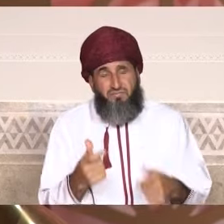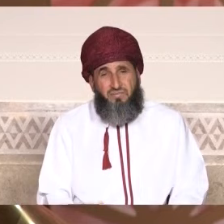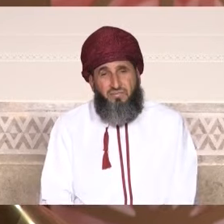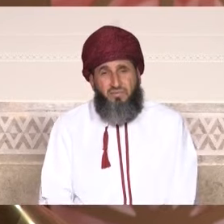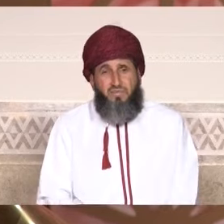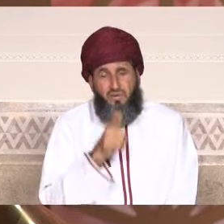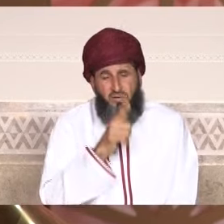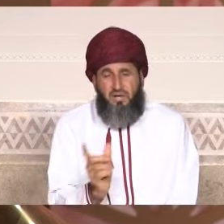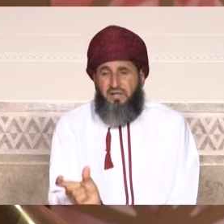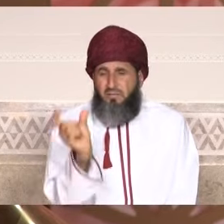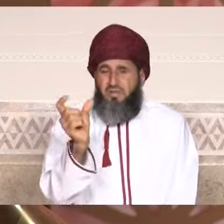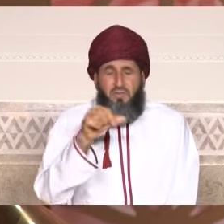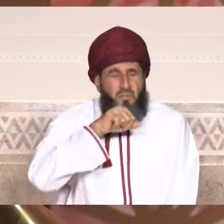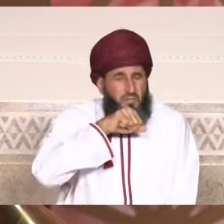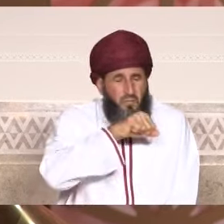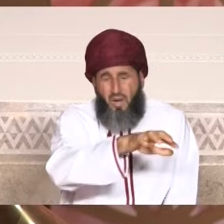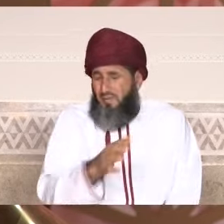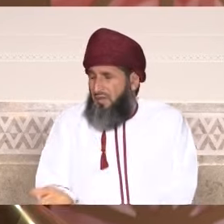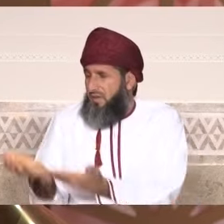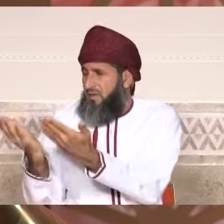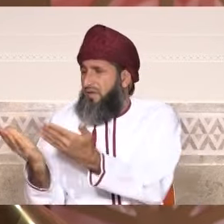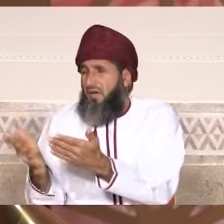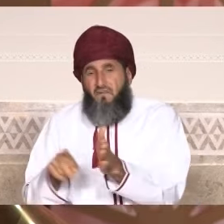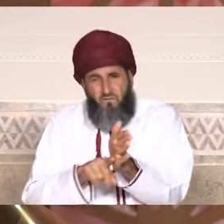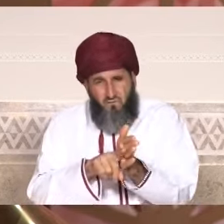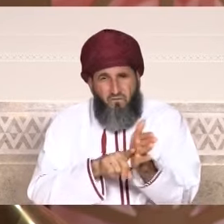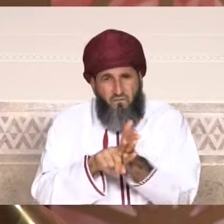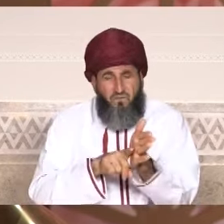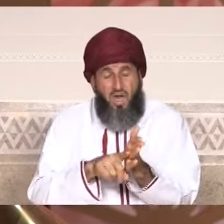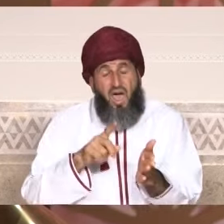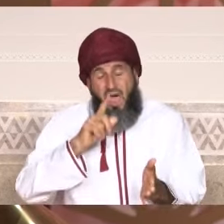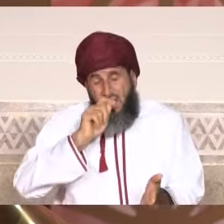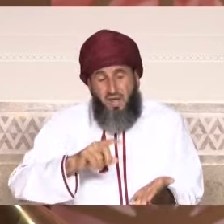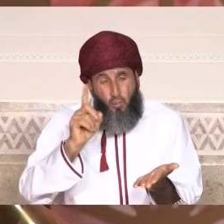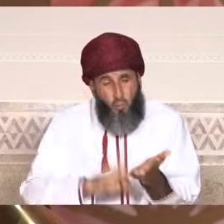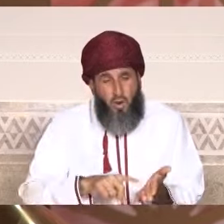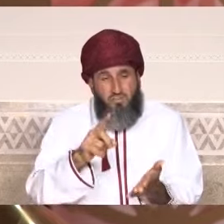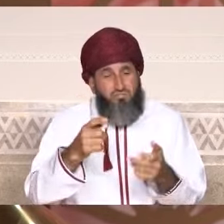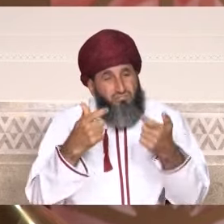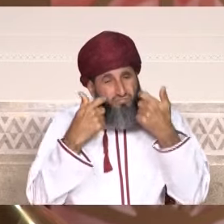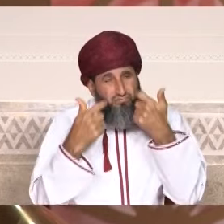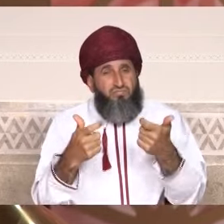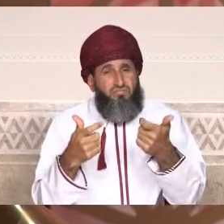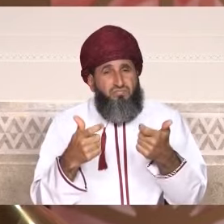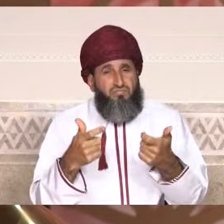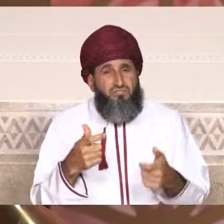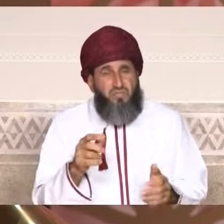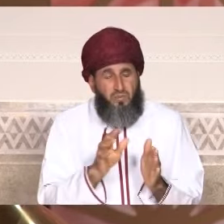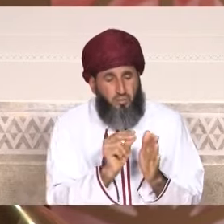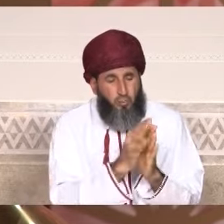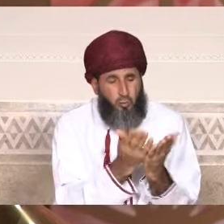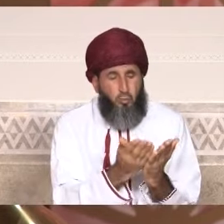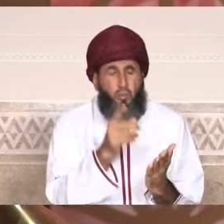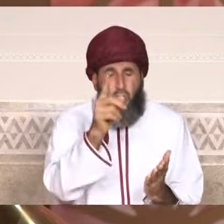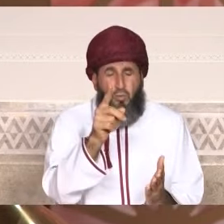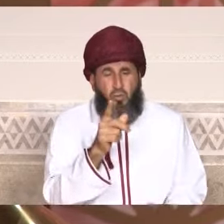وكما قال رسول الله صلى الله عليه وآله وسلم هذه فتنة ويجب الحذر منها، وقد حذر الله تبارك وتعالى في كتابه الكريم